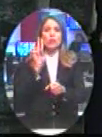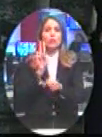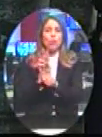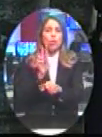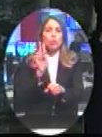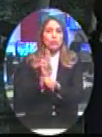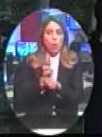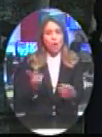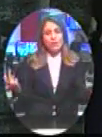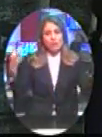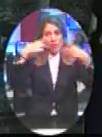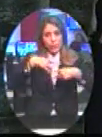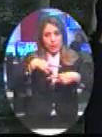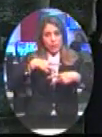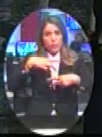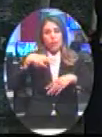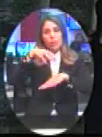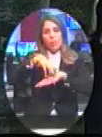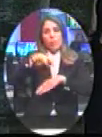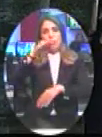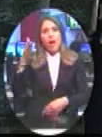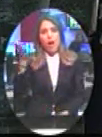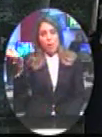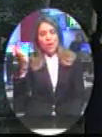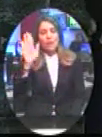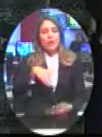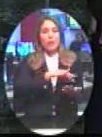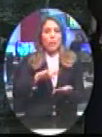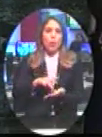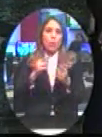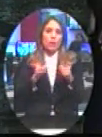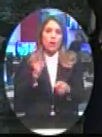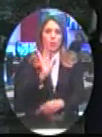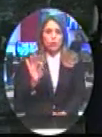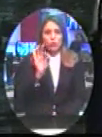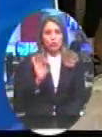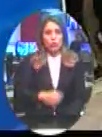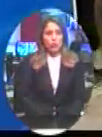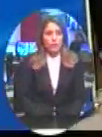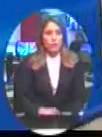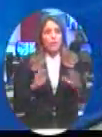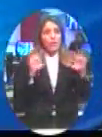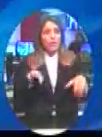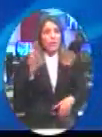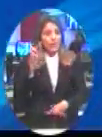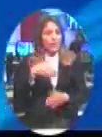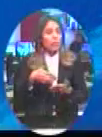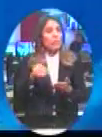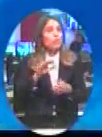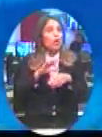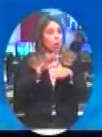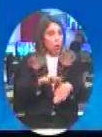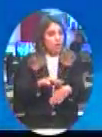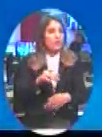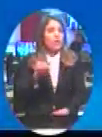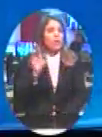קוו בהר הבית וביתר המקומות הקדושים. הנשיא ריבלין ממשיך להוביל גם בימים אלה קו לעומתי